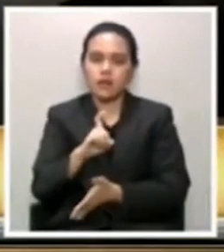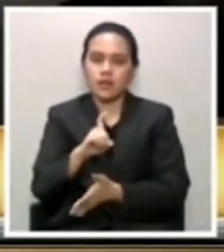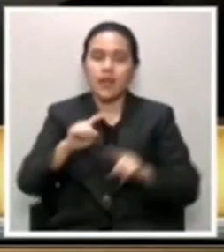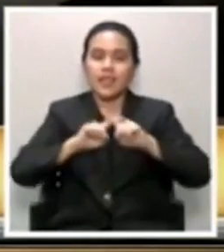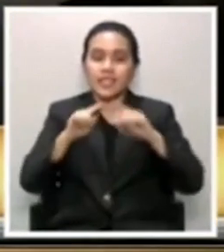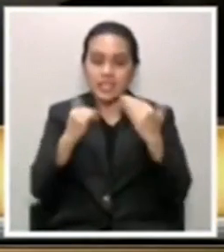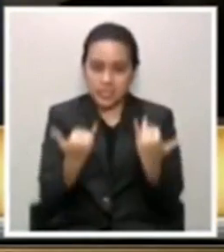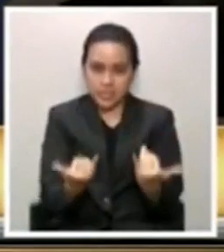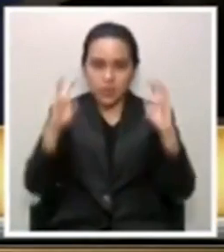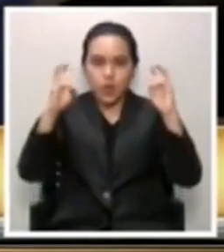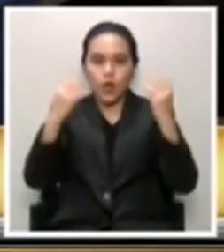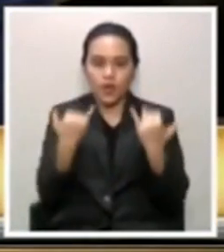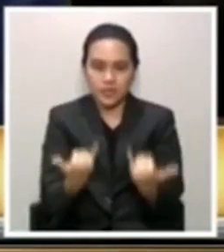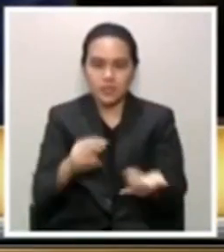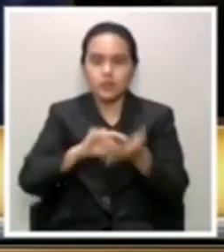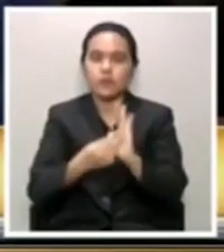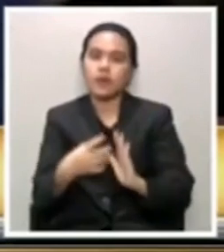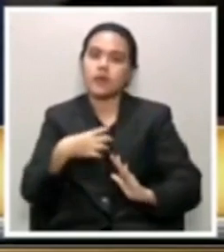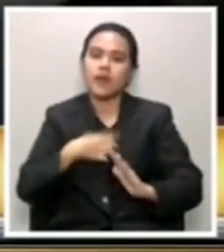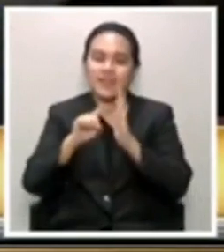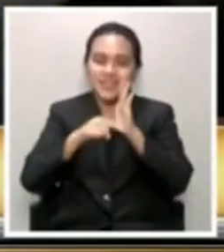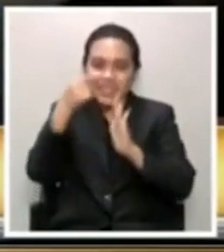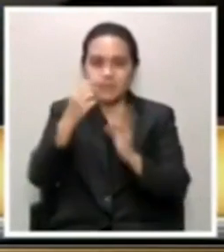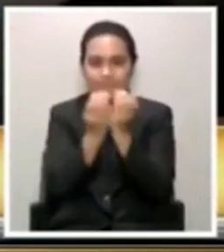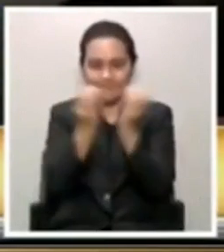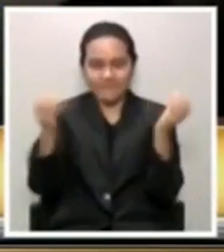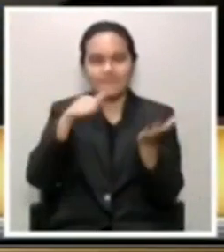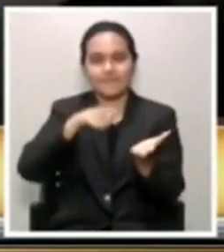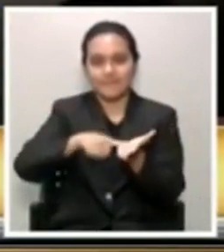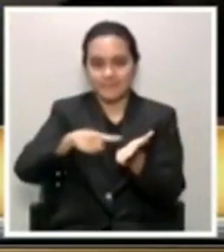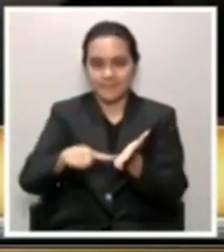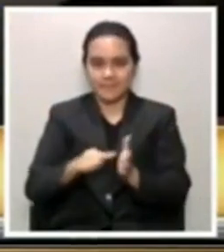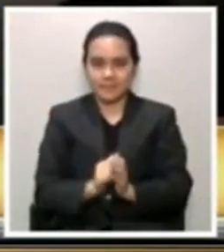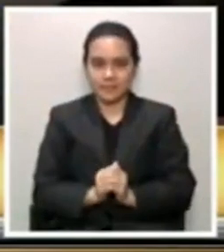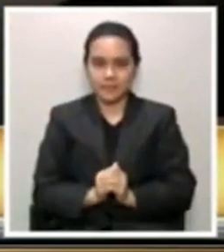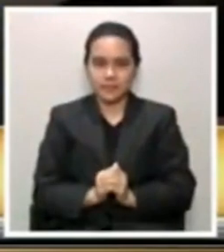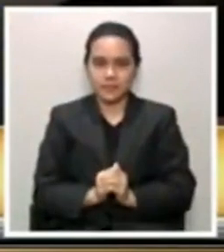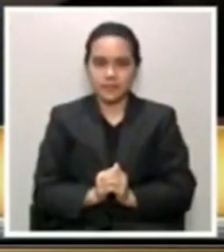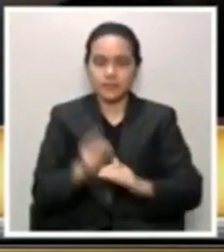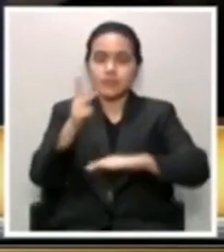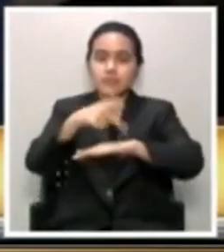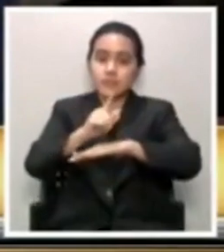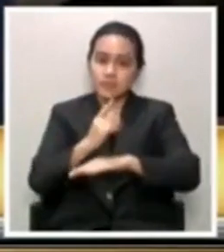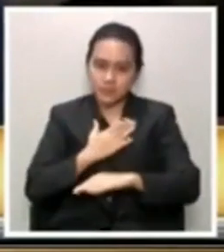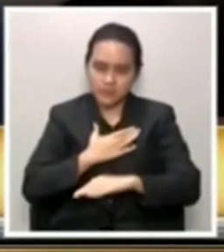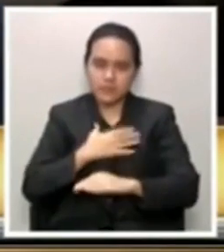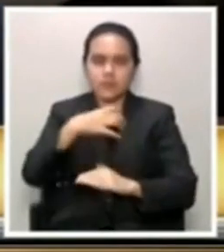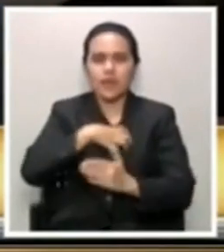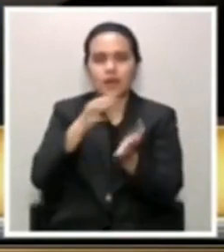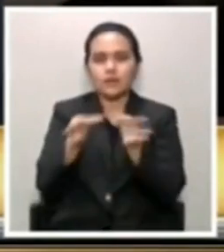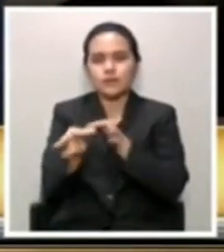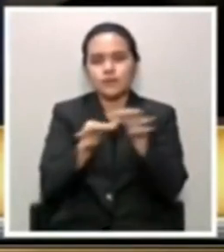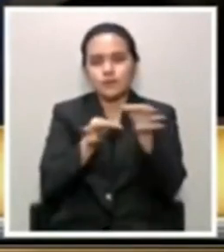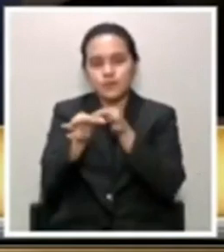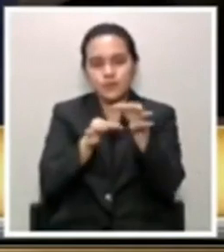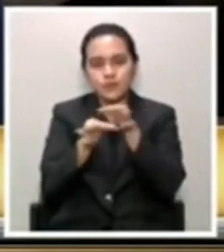ต่ยัตตินี้จะต้องเป็นจุดเริ่มต้นของการแก้ไขรัฐธรรมนูญครับท่านประธานครับผมจะขออภิปรายชี้แจงแสดงเหตุผลประกอบ